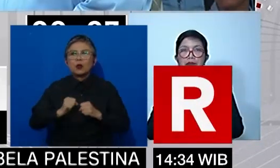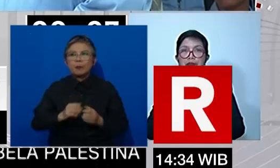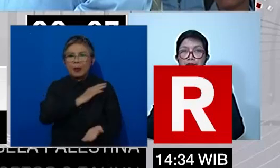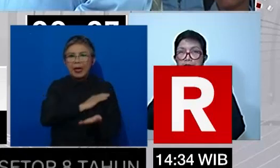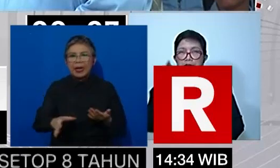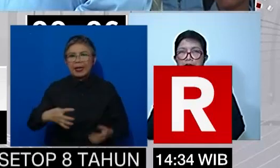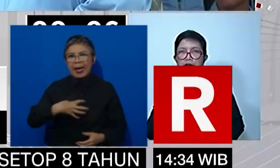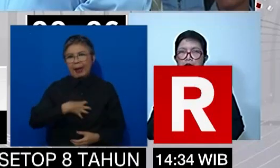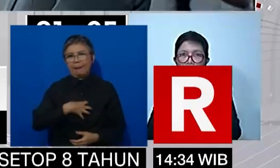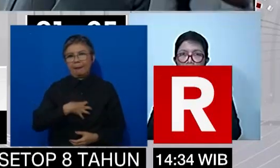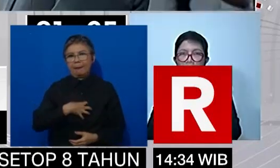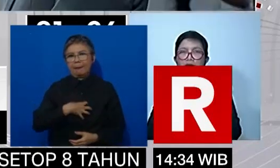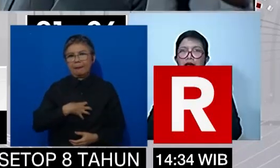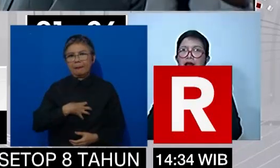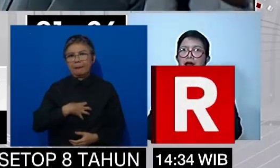pelanggaran HAM.